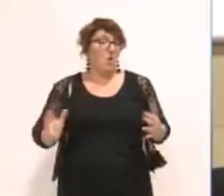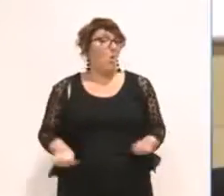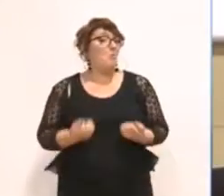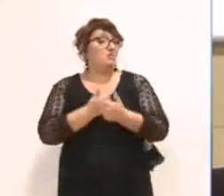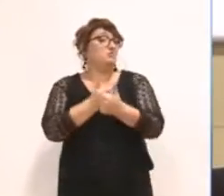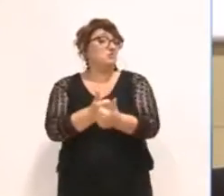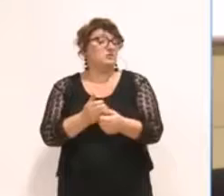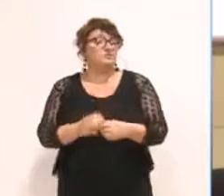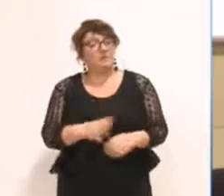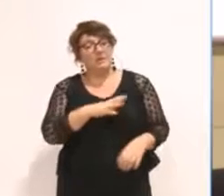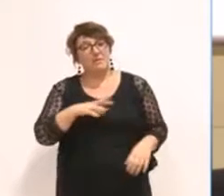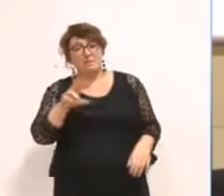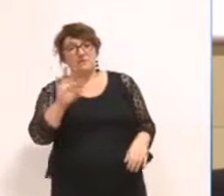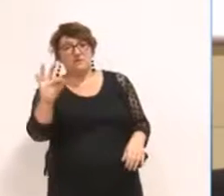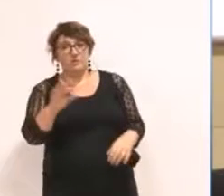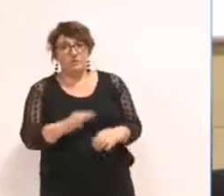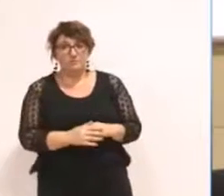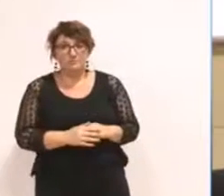Madame Richard-Finot.